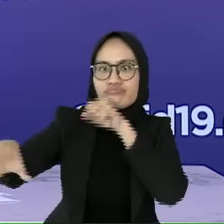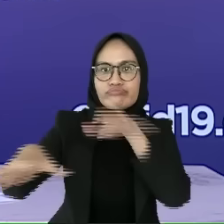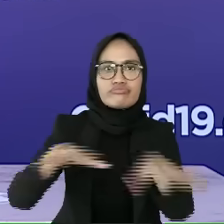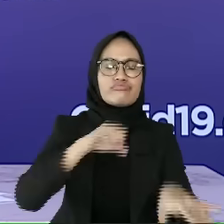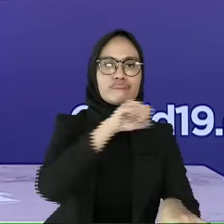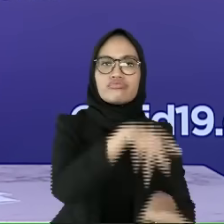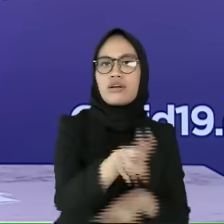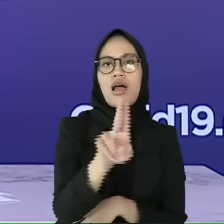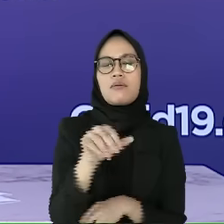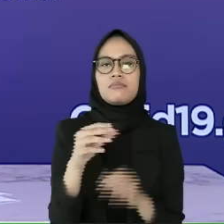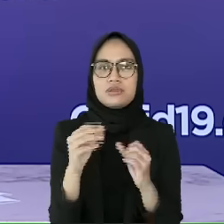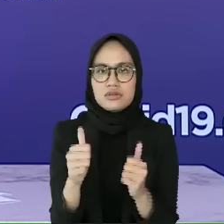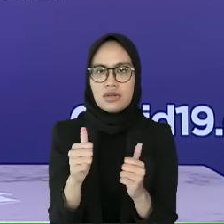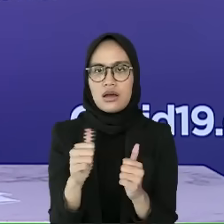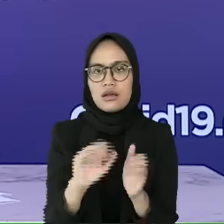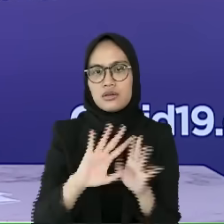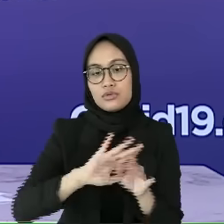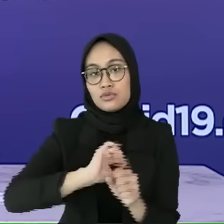dan meningkat.